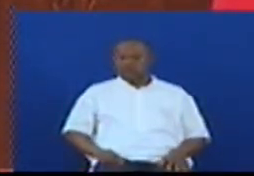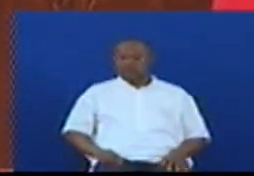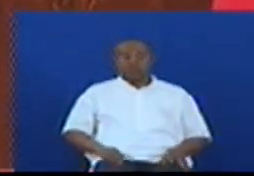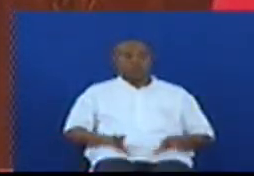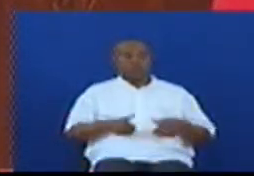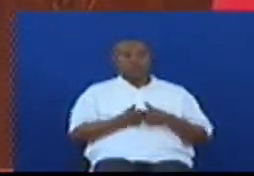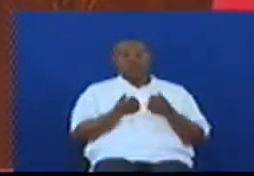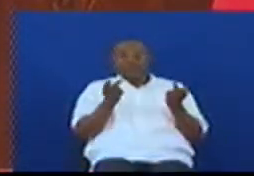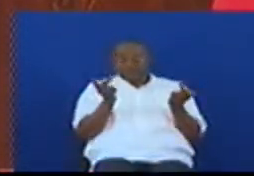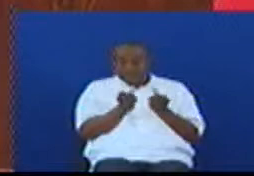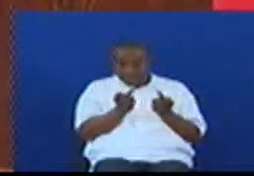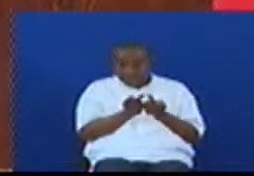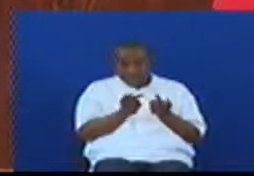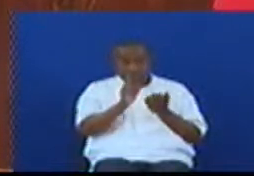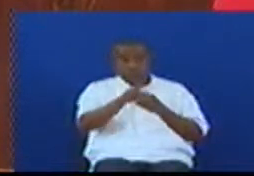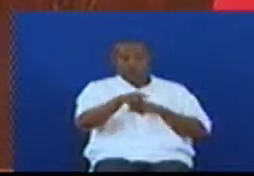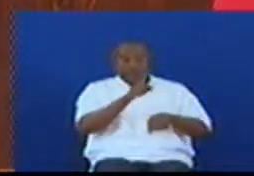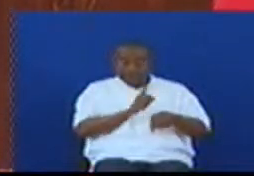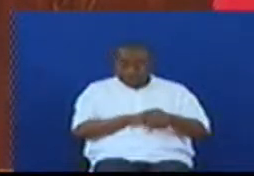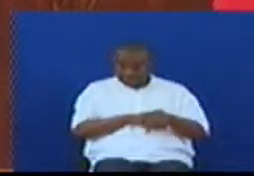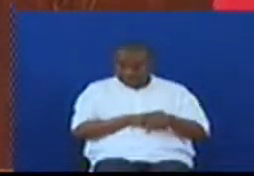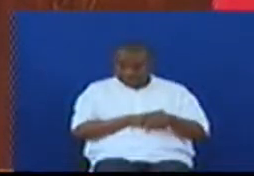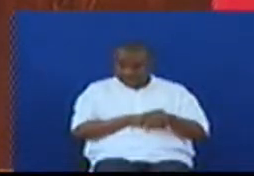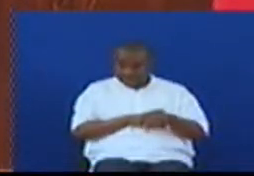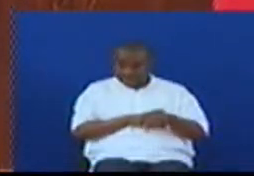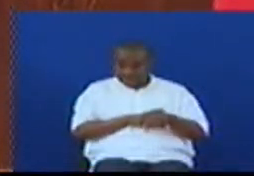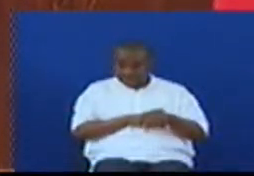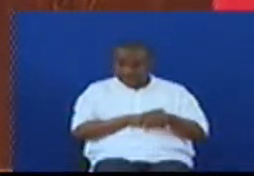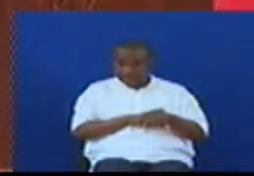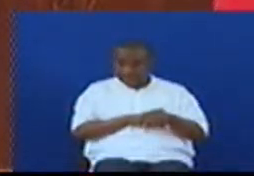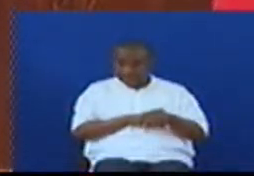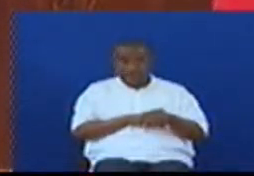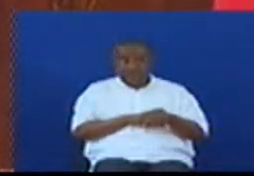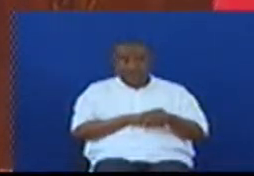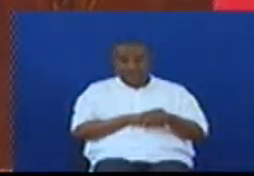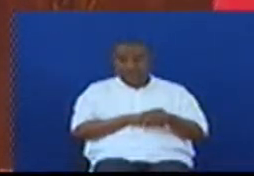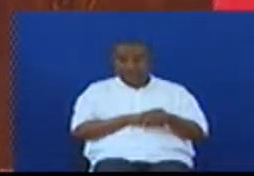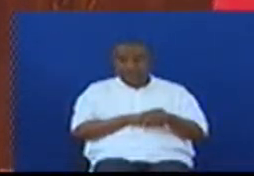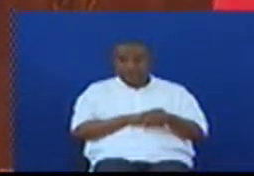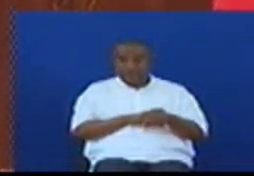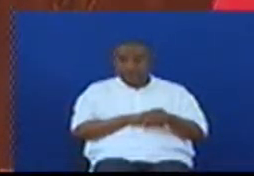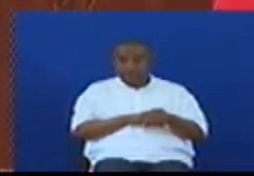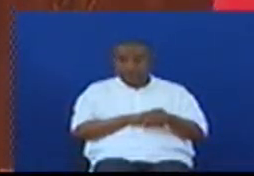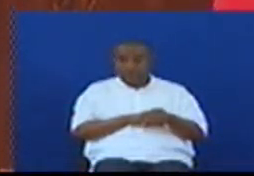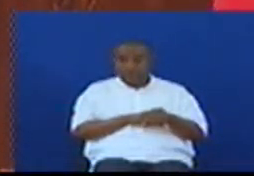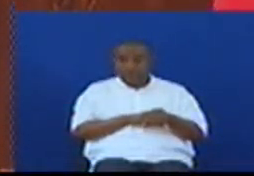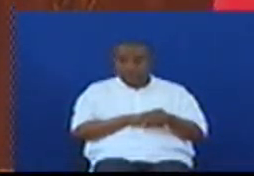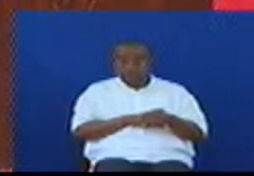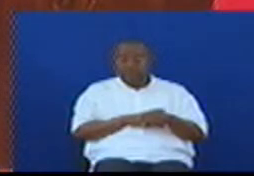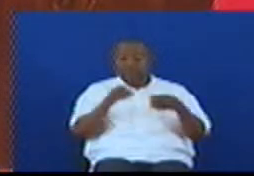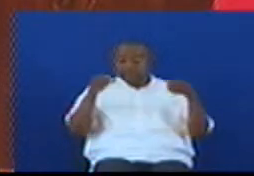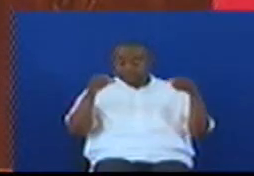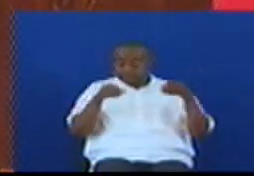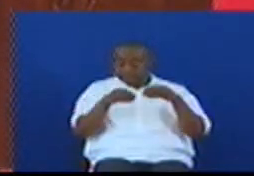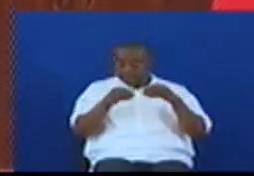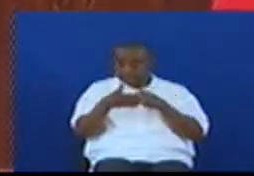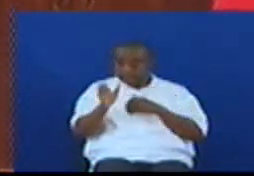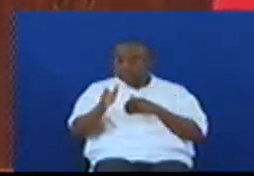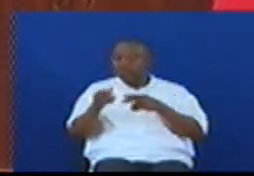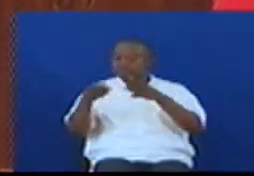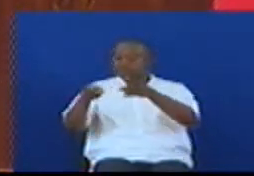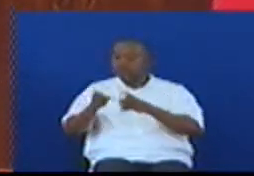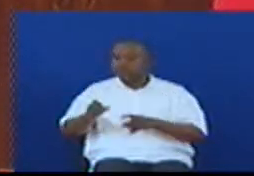kuna wakati ilionekana timu ya finance ilienda Kigoma, bandari ya